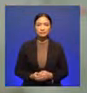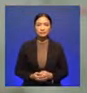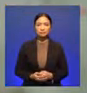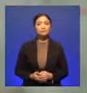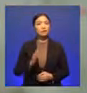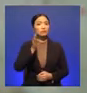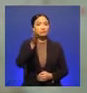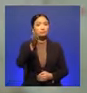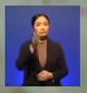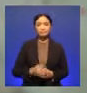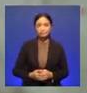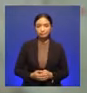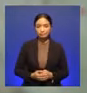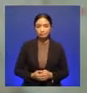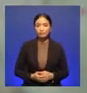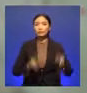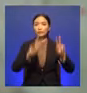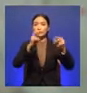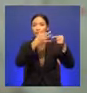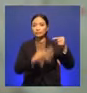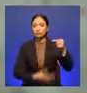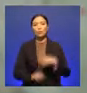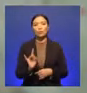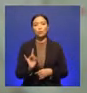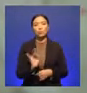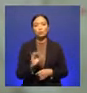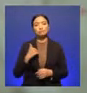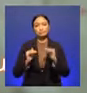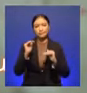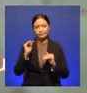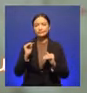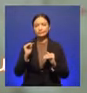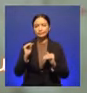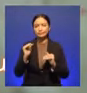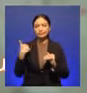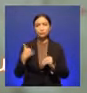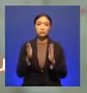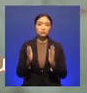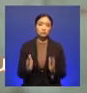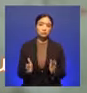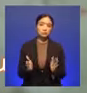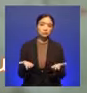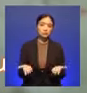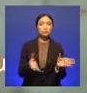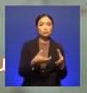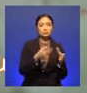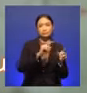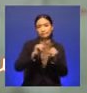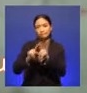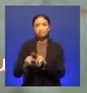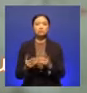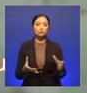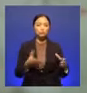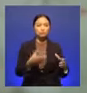ในอนาคตเรื่องเหล่านี้เองยังดำรงอยู่นะครับความเหลื่อมล้ำระหว่างคนที่ทำให้เราเข้าถึงสุขภาวะ